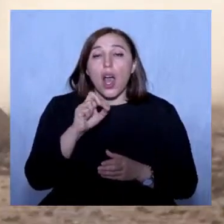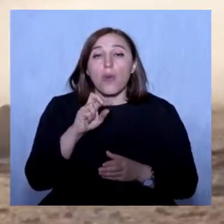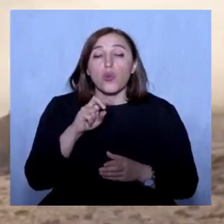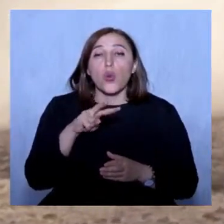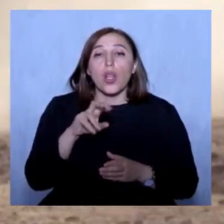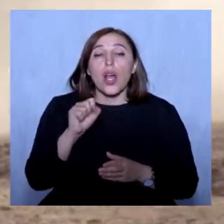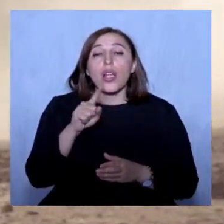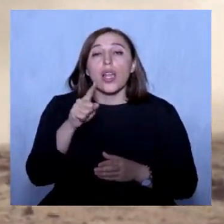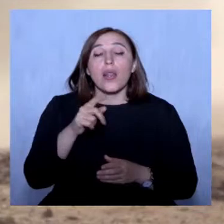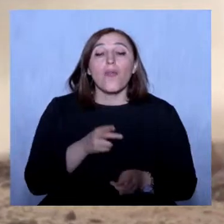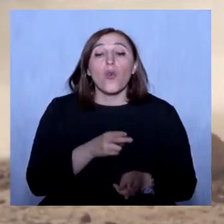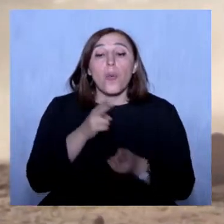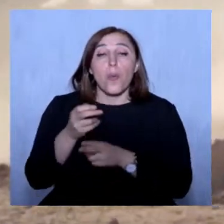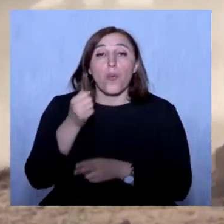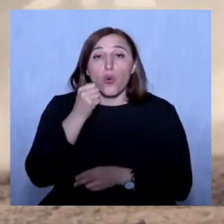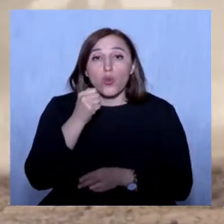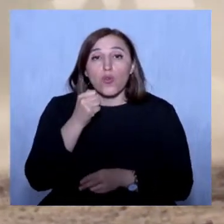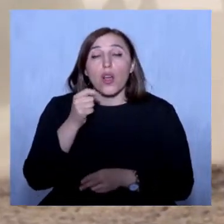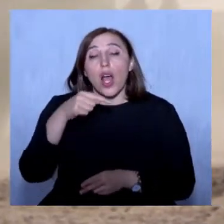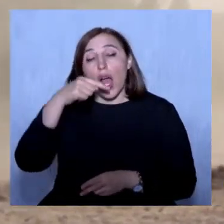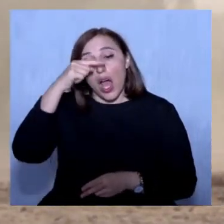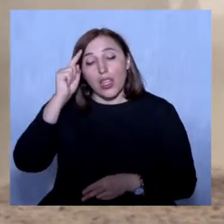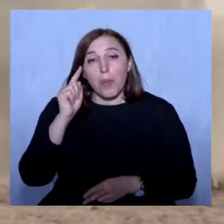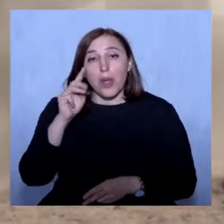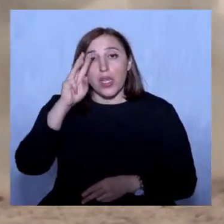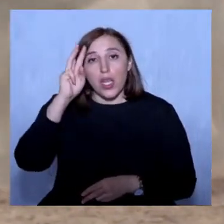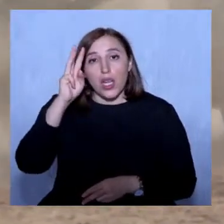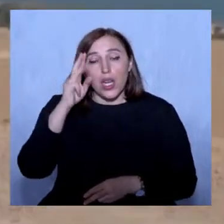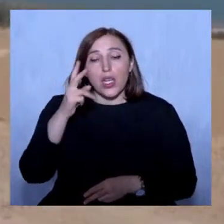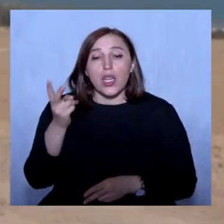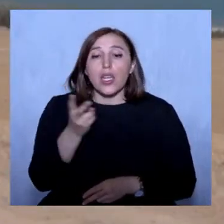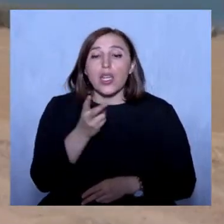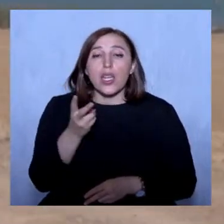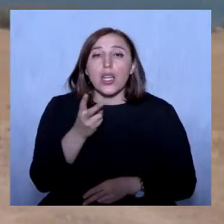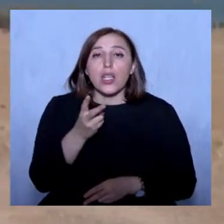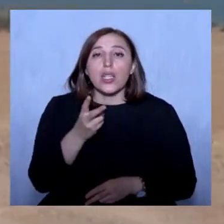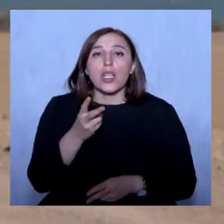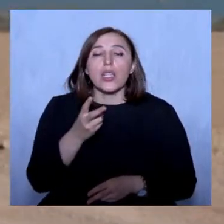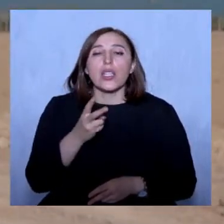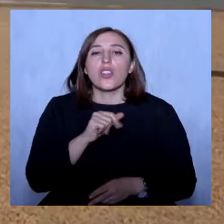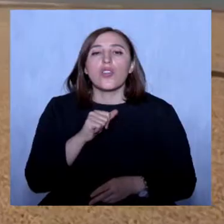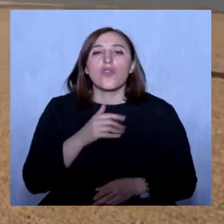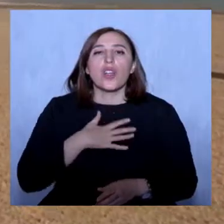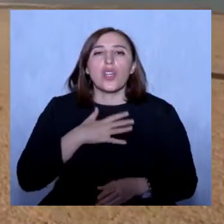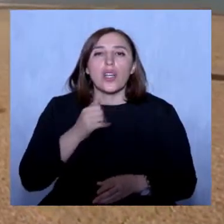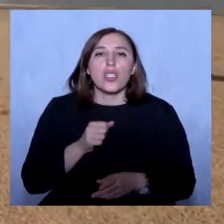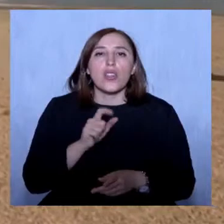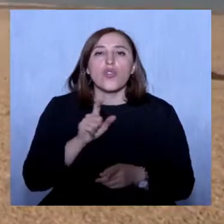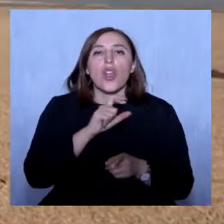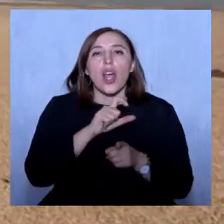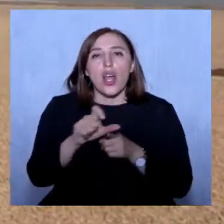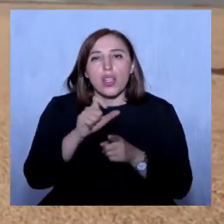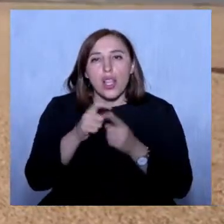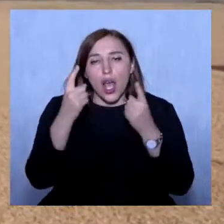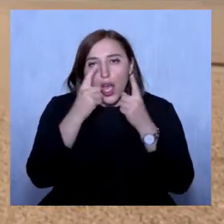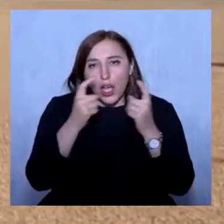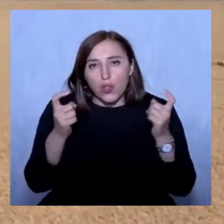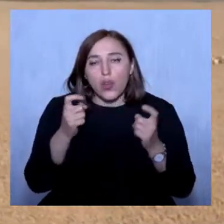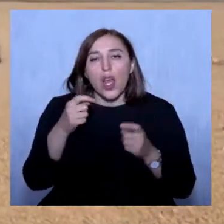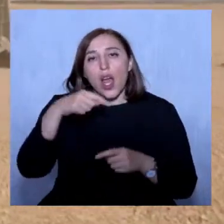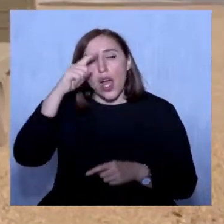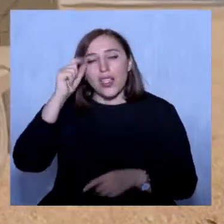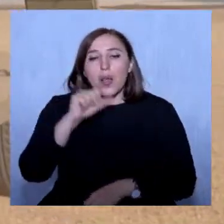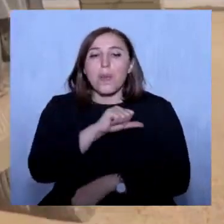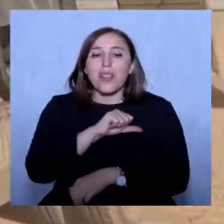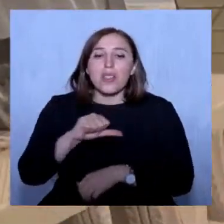Հայցը Մոսկվա տեղի է ունենում ադրբեջանի և իրանի կողմից մի միանց հասցեին միշար կննադատական հայտարարությունների և ադրբեջանական